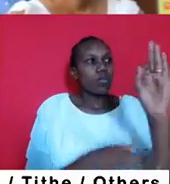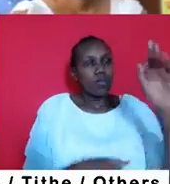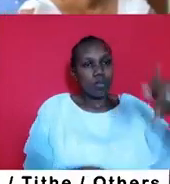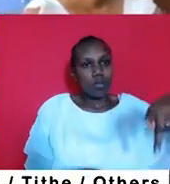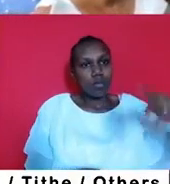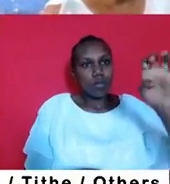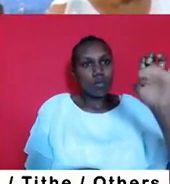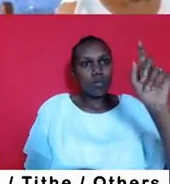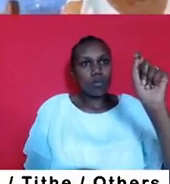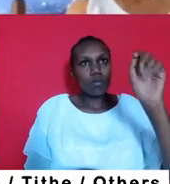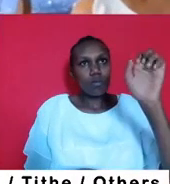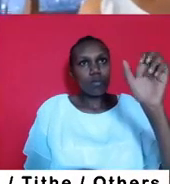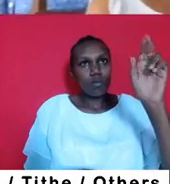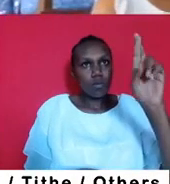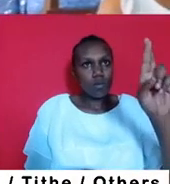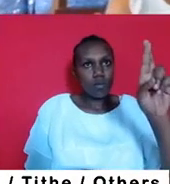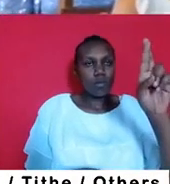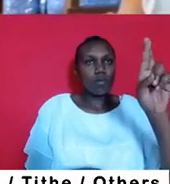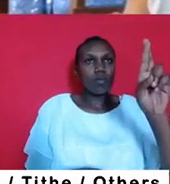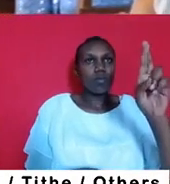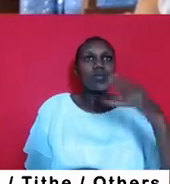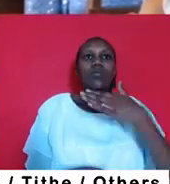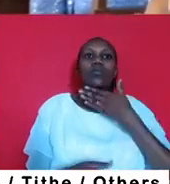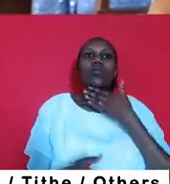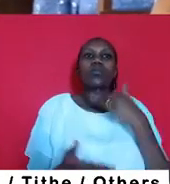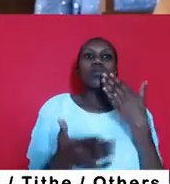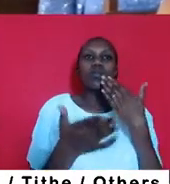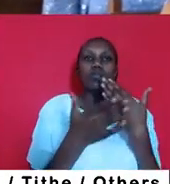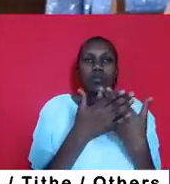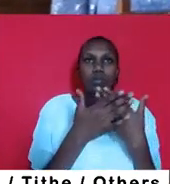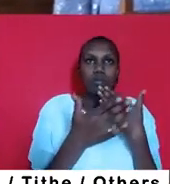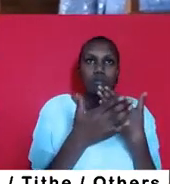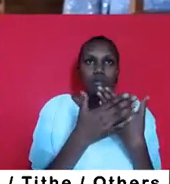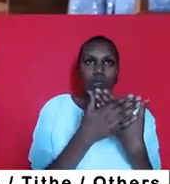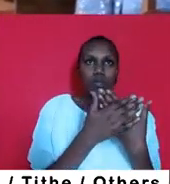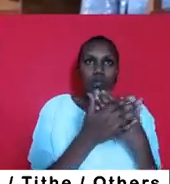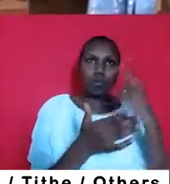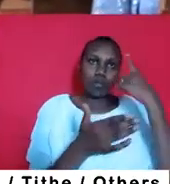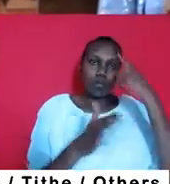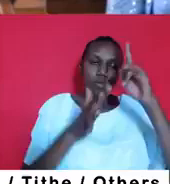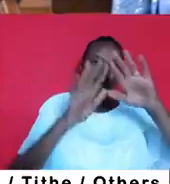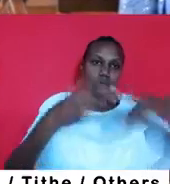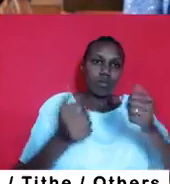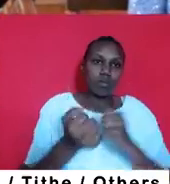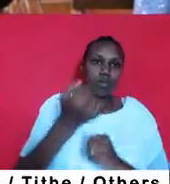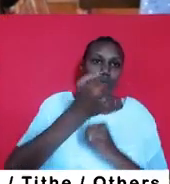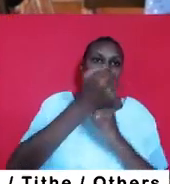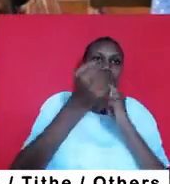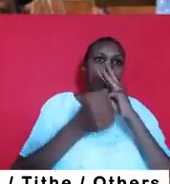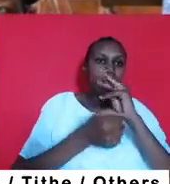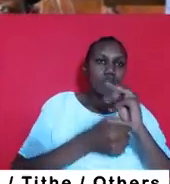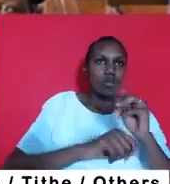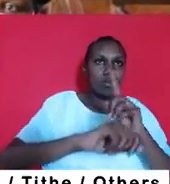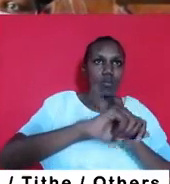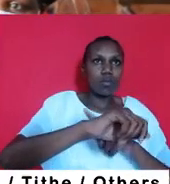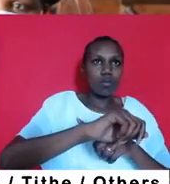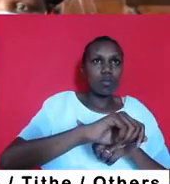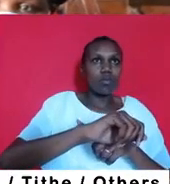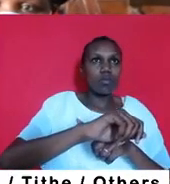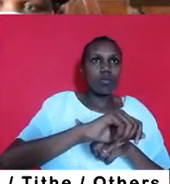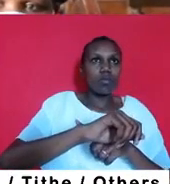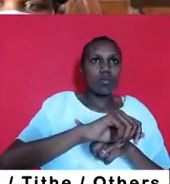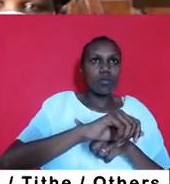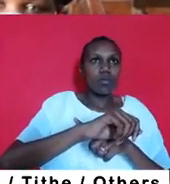Peter, the late Peter Muiruri Muguri, pia ingependa kushukuru kwa vile tuliposimama pamoja nao kama kanisa